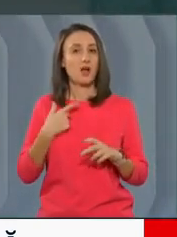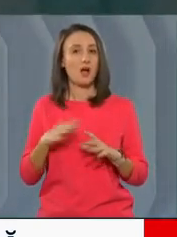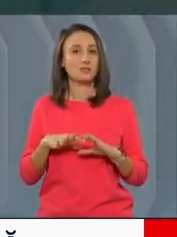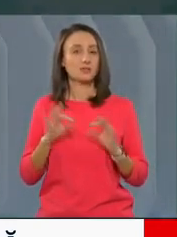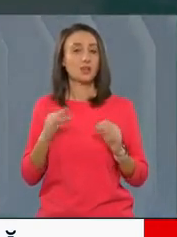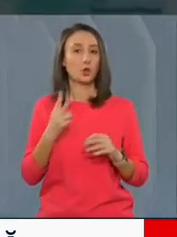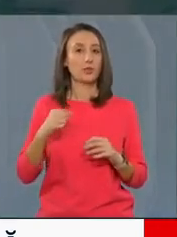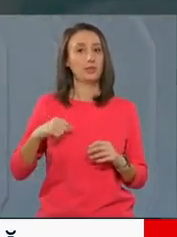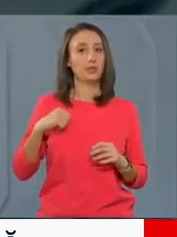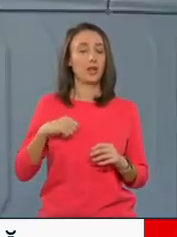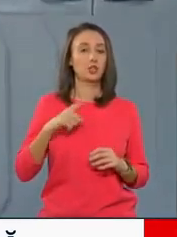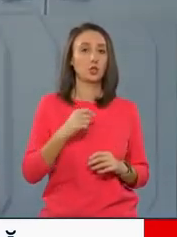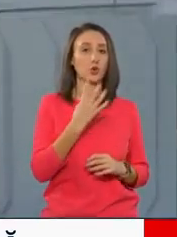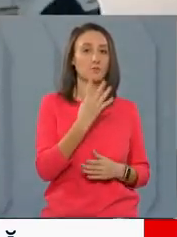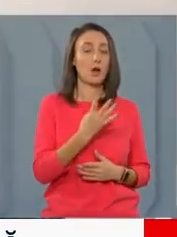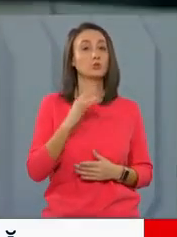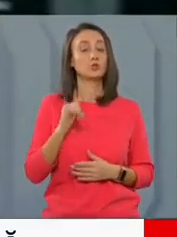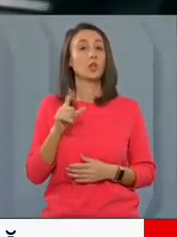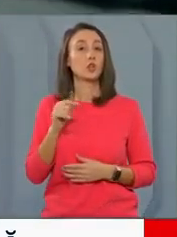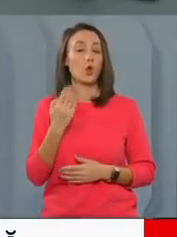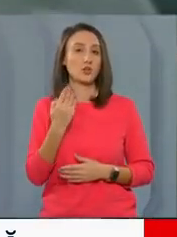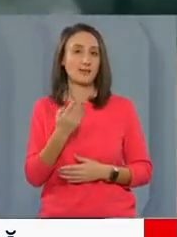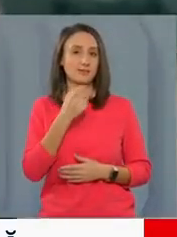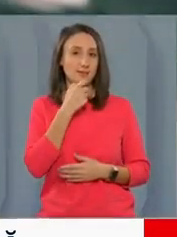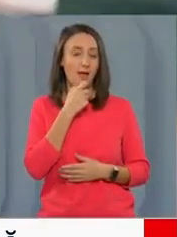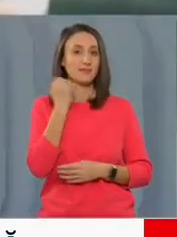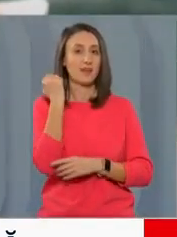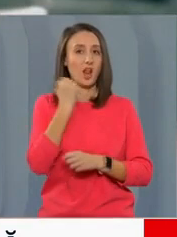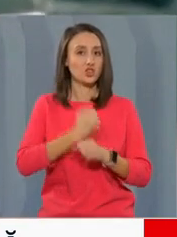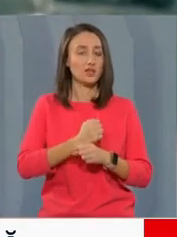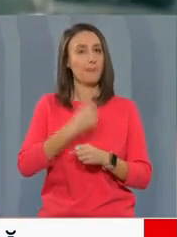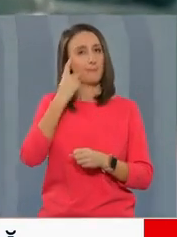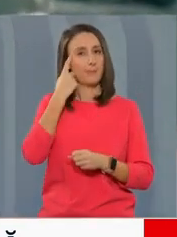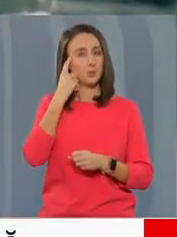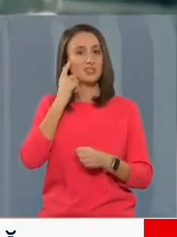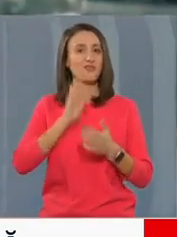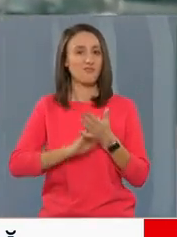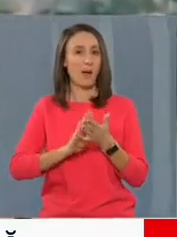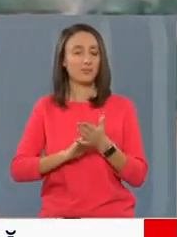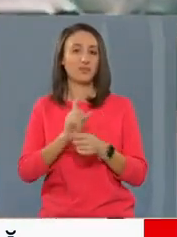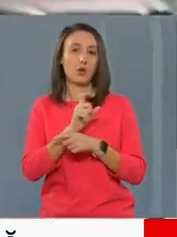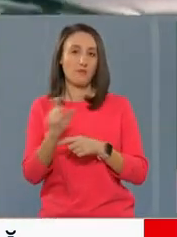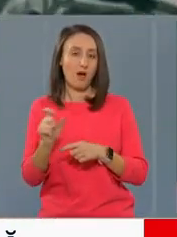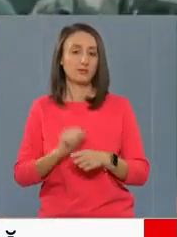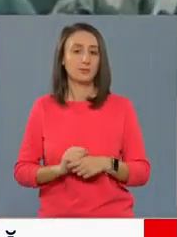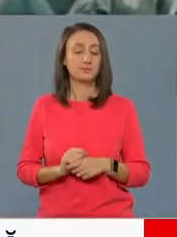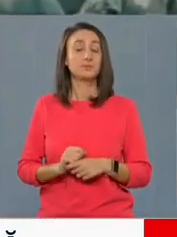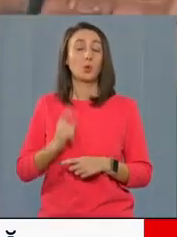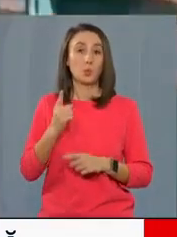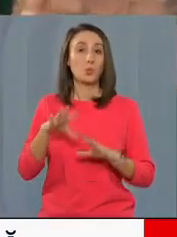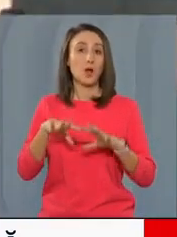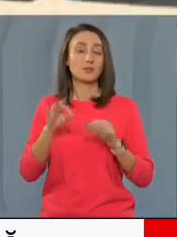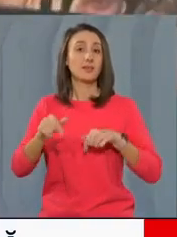Identificati doi tineri de 24 și 26 de ani din Reșița bănuiți de comiterea faptei unul dintre aceștia fiind